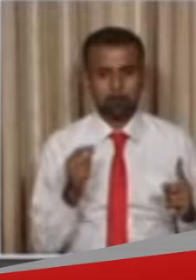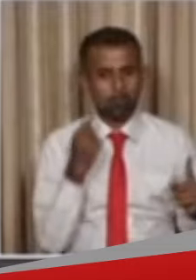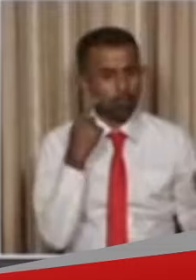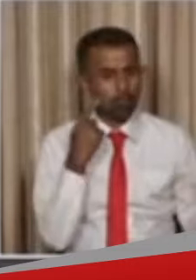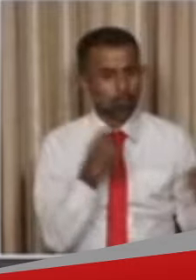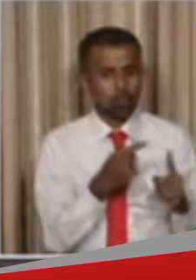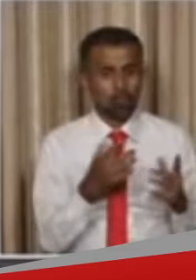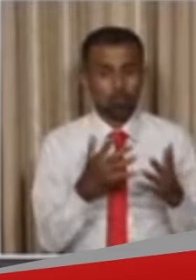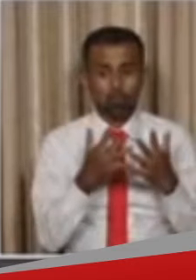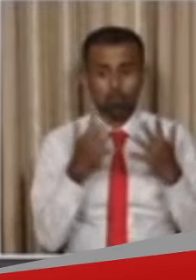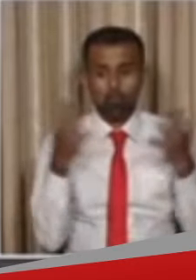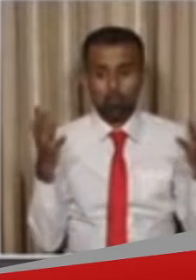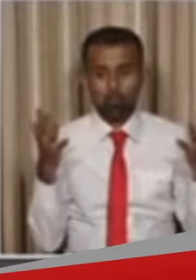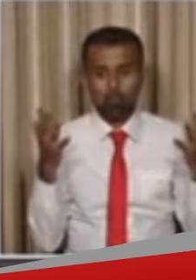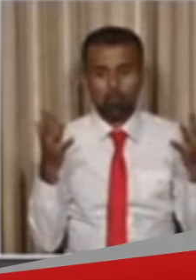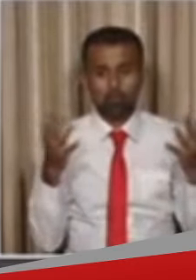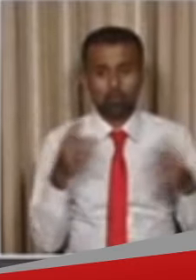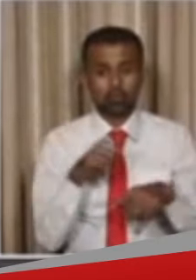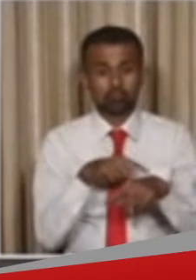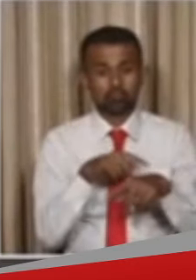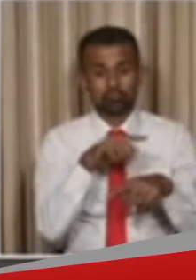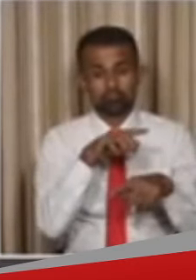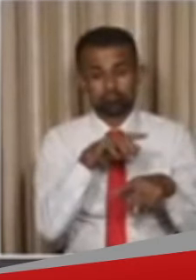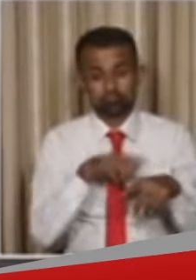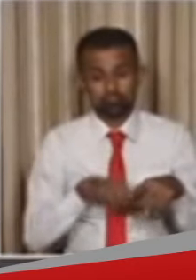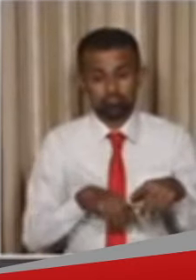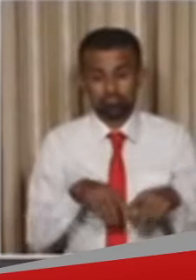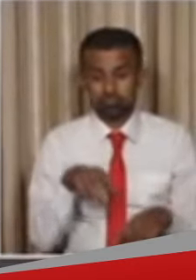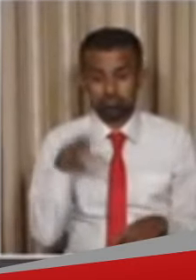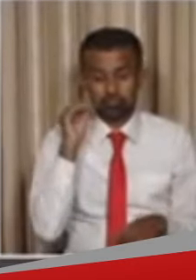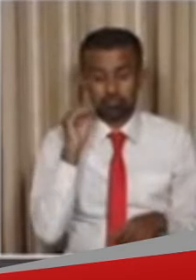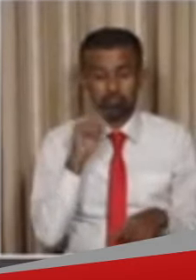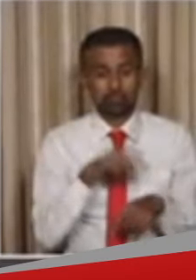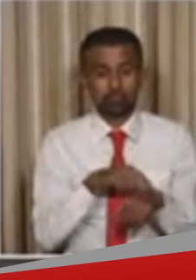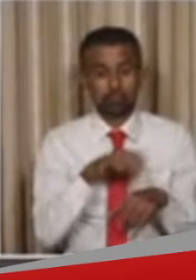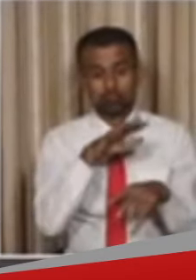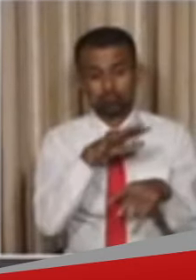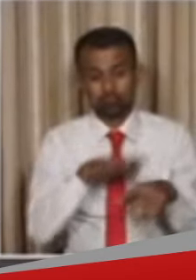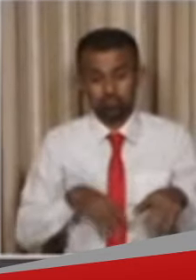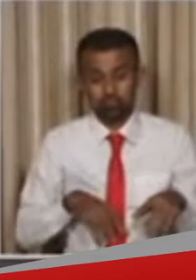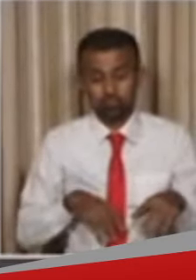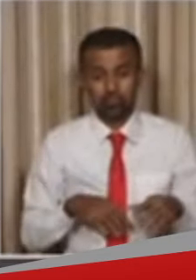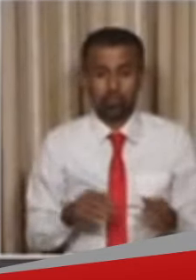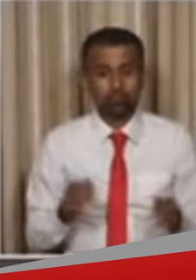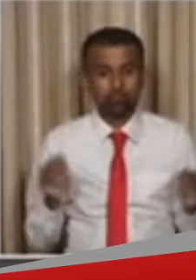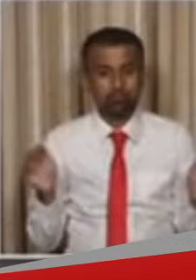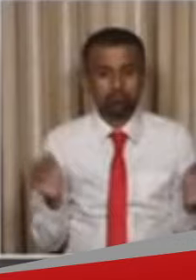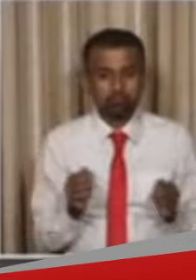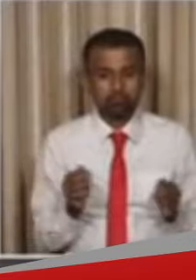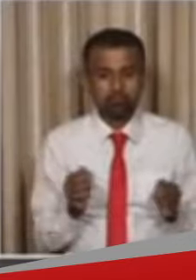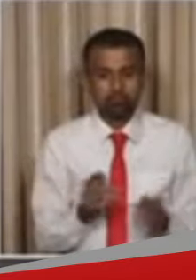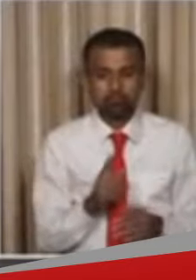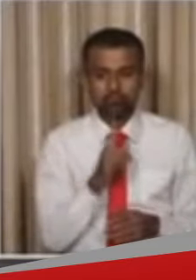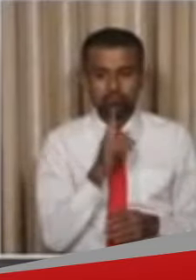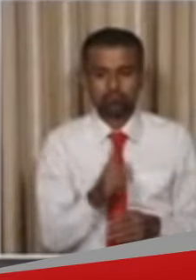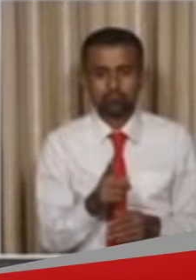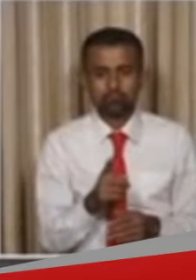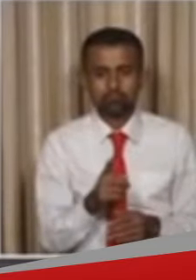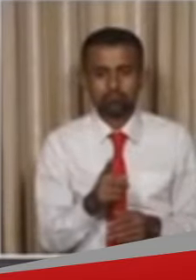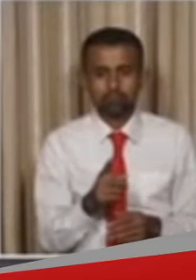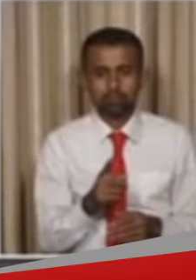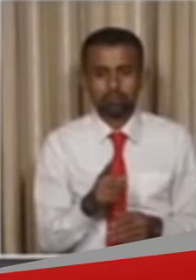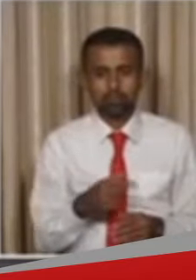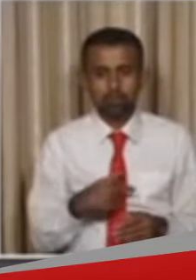විශාල කාලයක් යනවා මේක තේරුම් කරලා දෙන්න. මම ඊටම කෙටියෙන් කියනවා නම් මේ අපිට